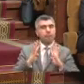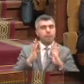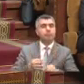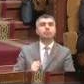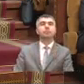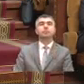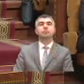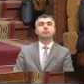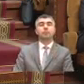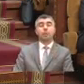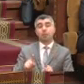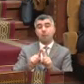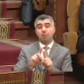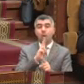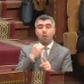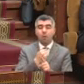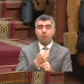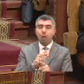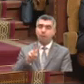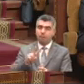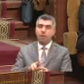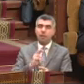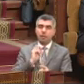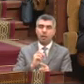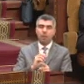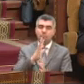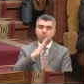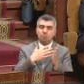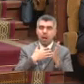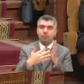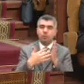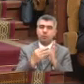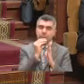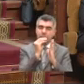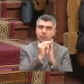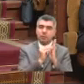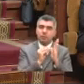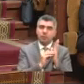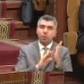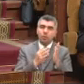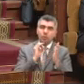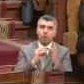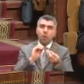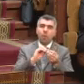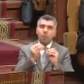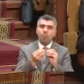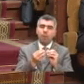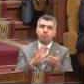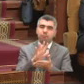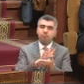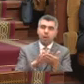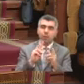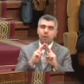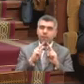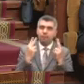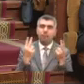في تنفيذ برامجها والتزاماتها الاجتماعية بالرغم من الإكراهات الاقتصادية والاجتماعية والمناخية والسياق الدولي المضطرب، ولا